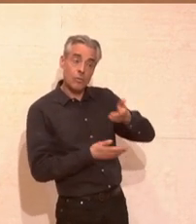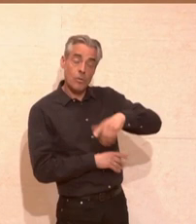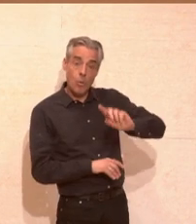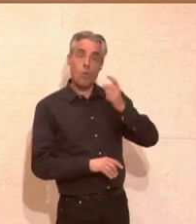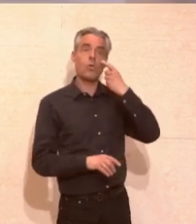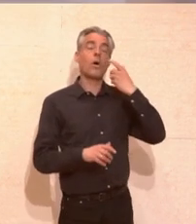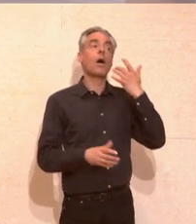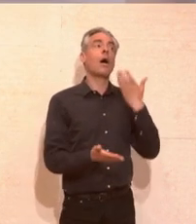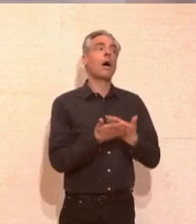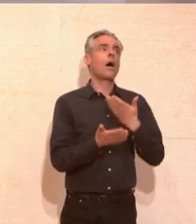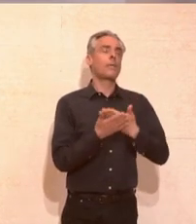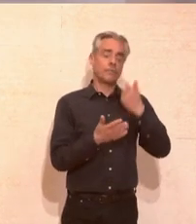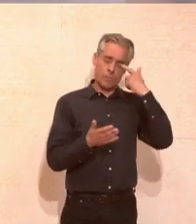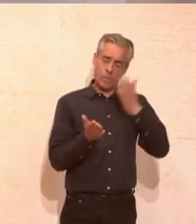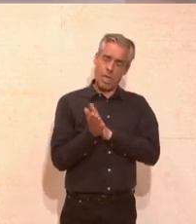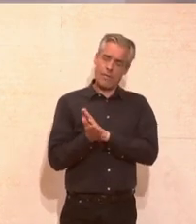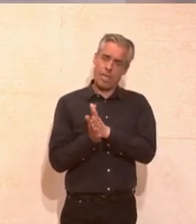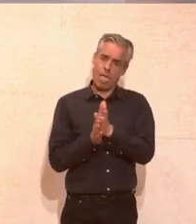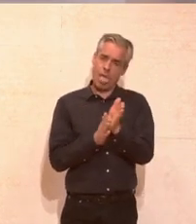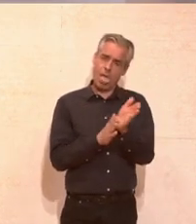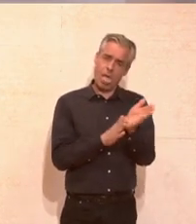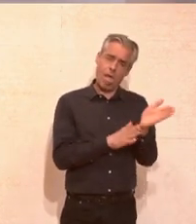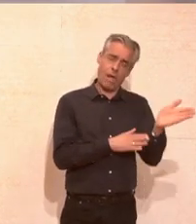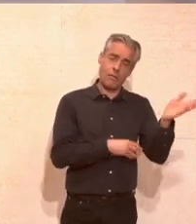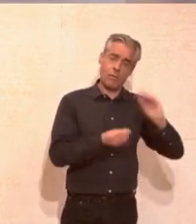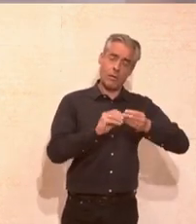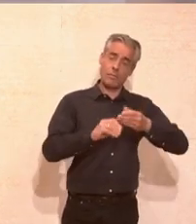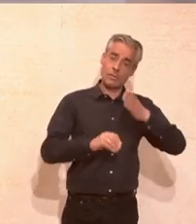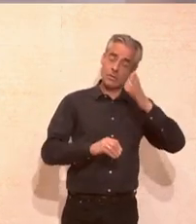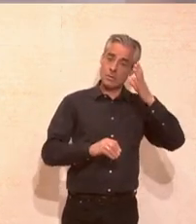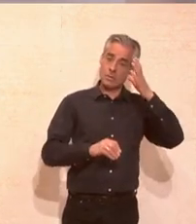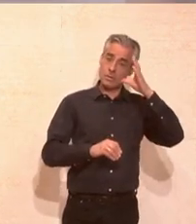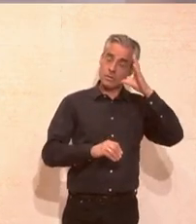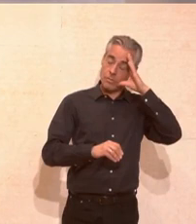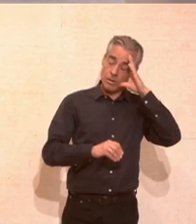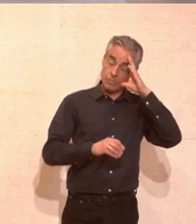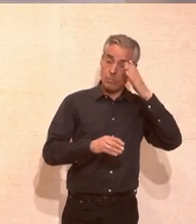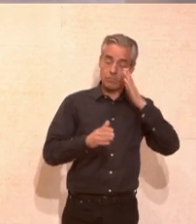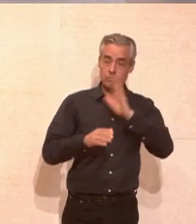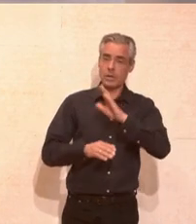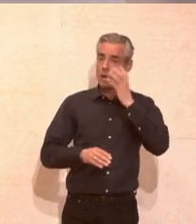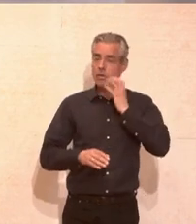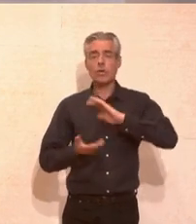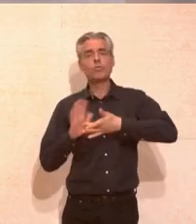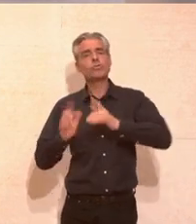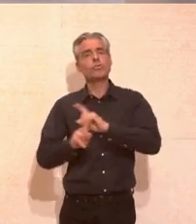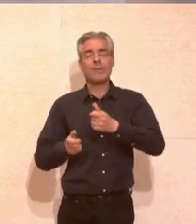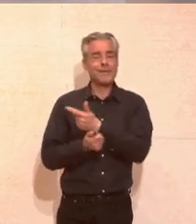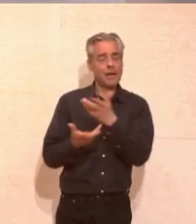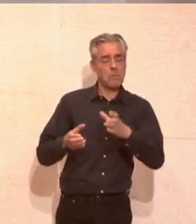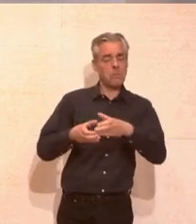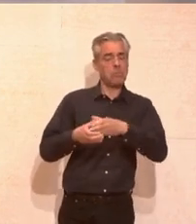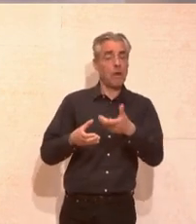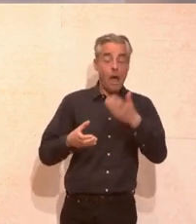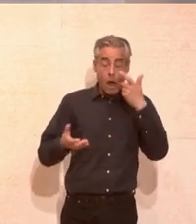finalement il n'y ait pas un tel glissement avec un tel débordement qu'on voit à l'adolescent chez certains, pas chez tous, qui fait qu'à ce